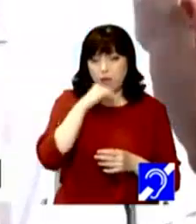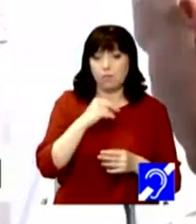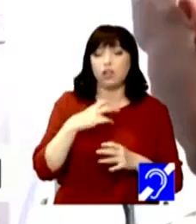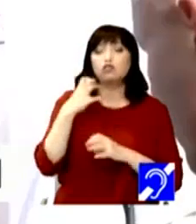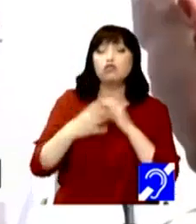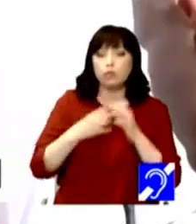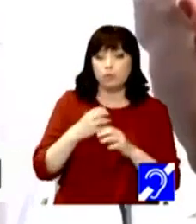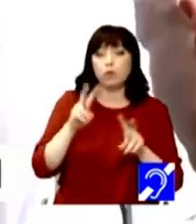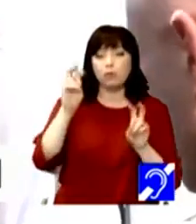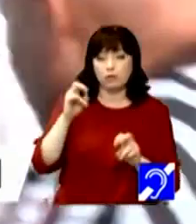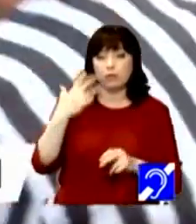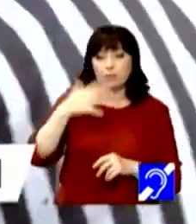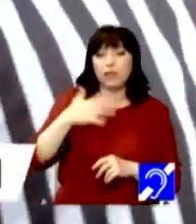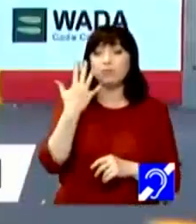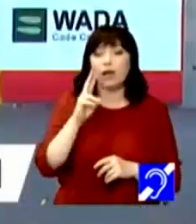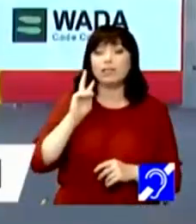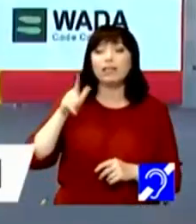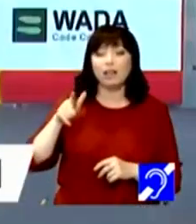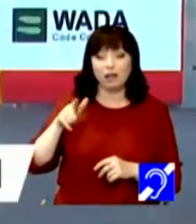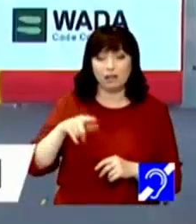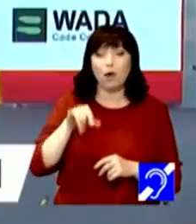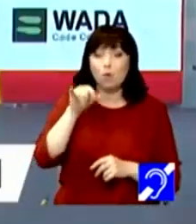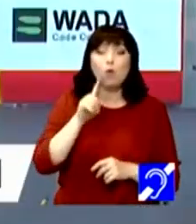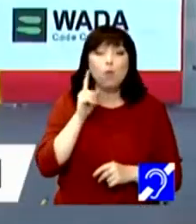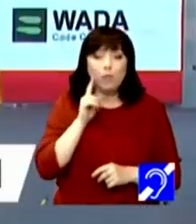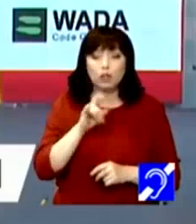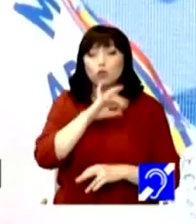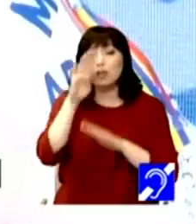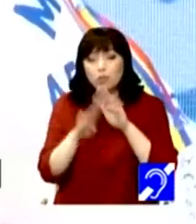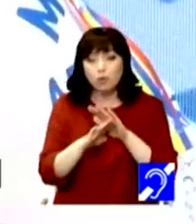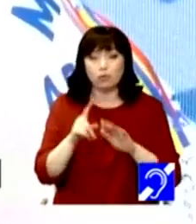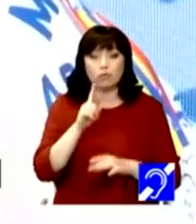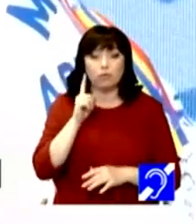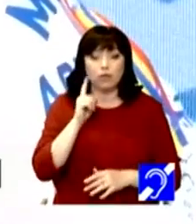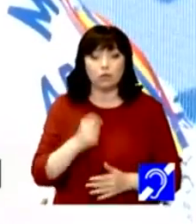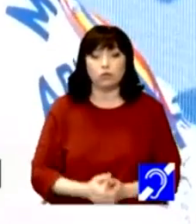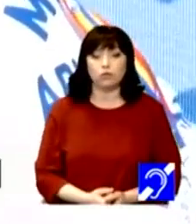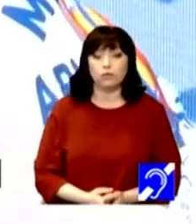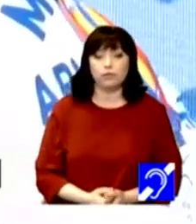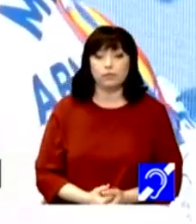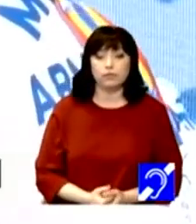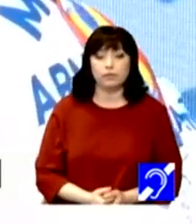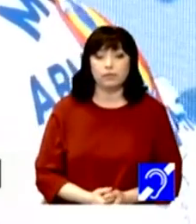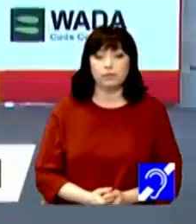campioni în categoria de 55 de kg la juniori și subjuniori.